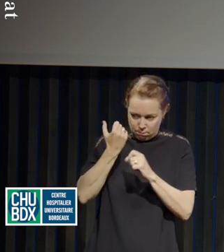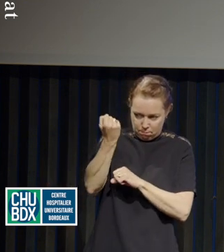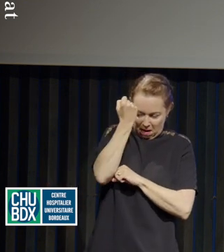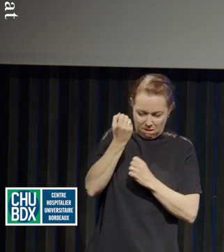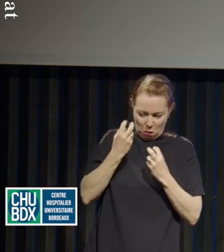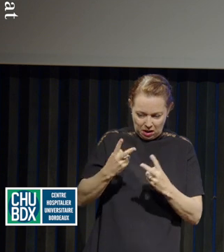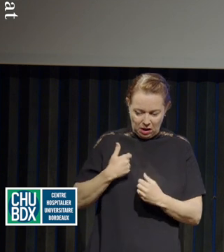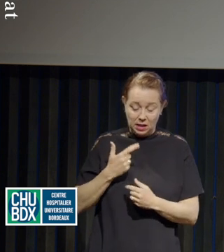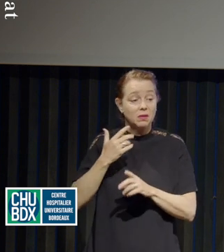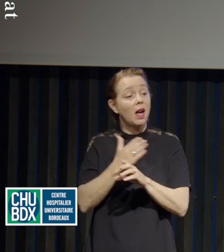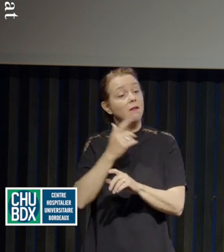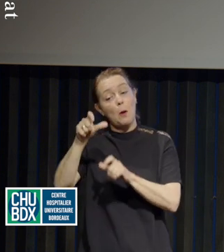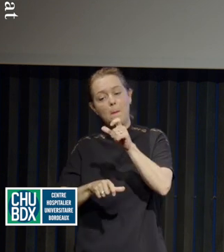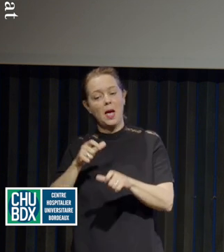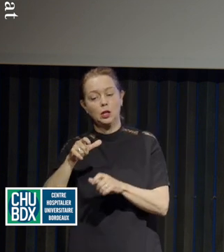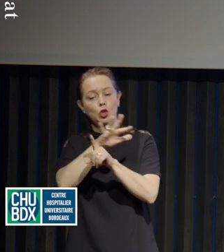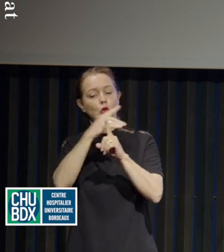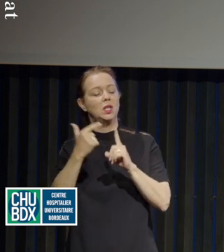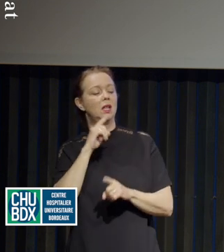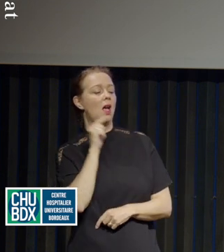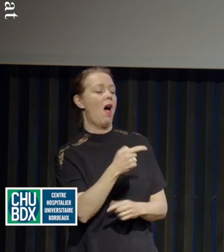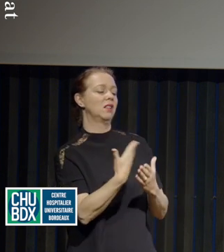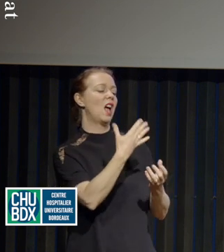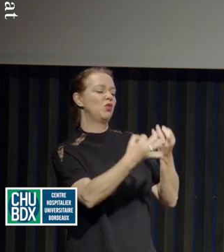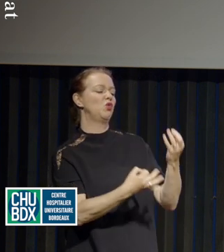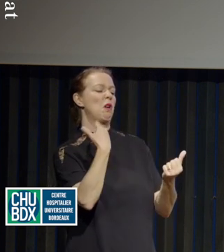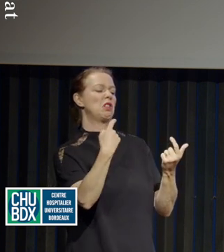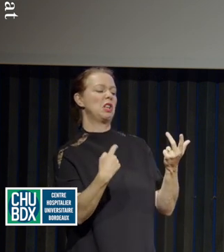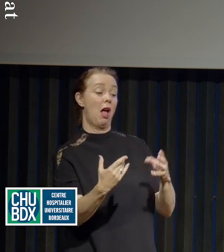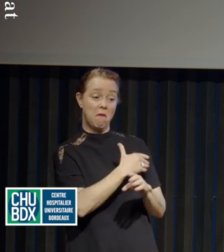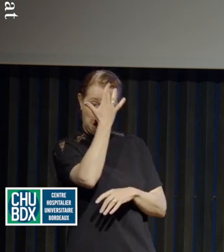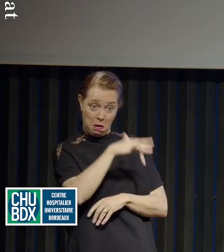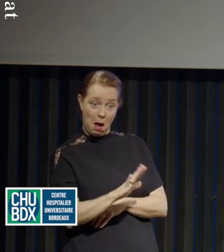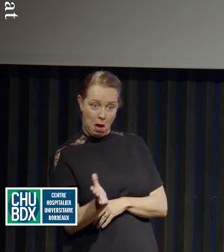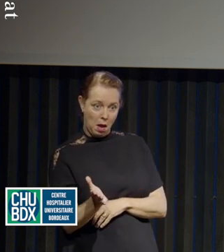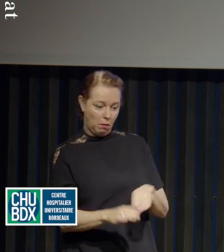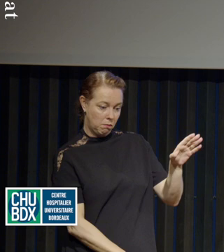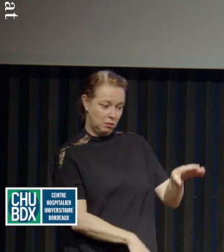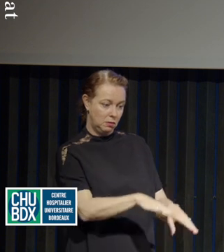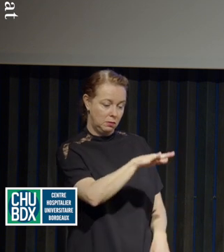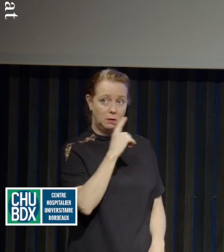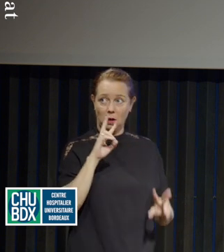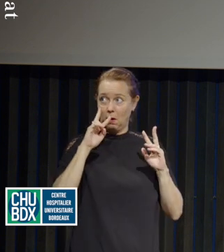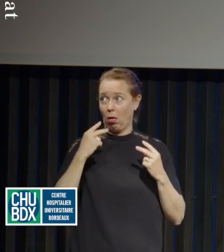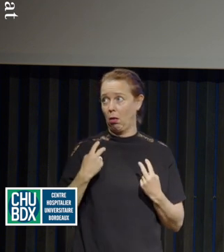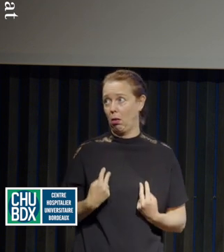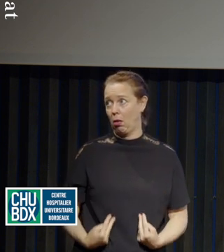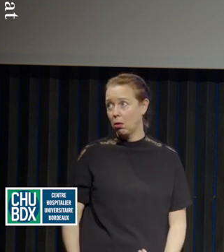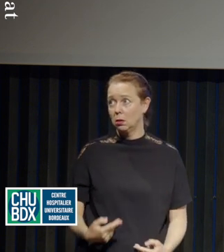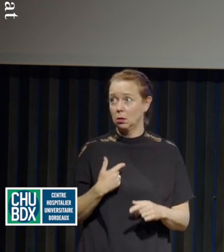les préjugés de la société dans laquelle ils ont grandi, avec une diminution de l'estime de soi, un repli